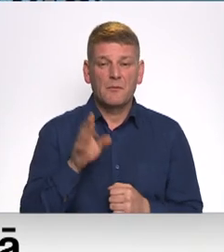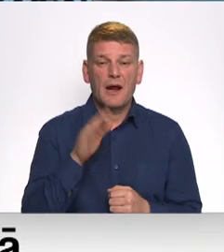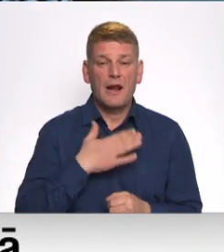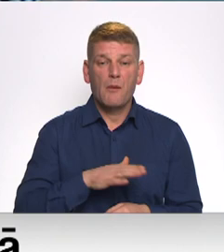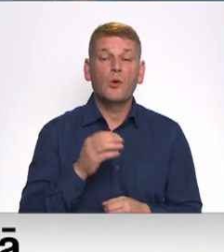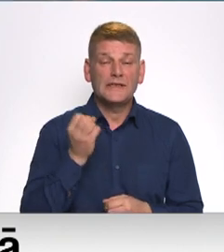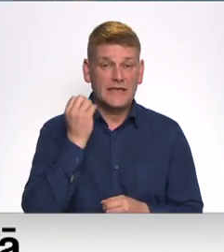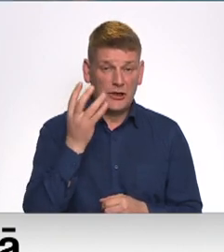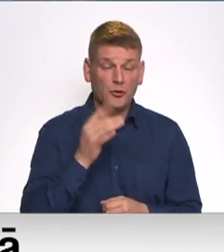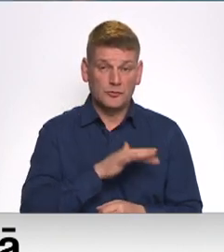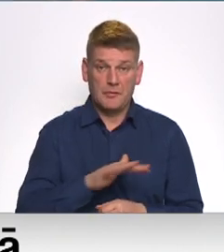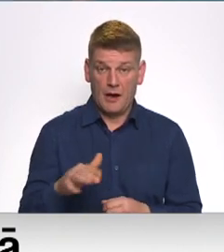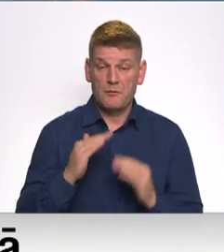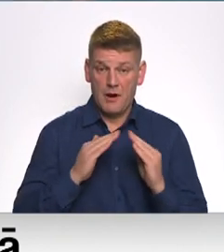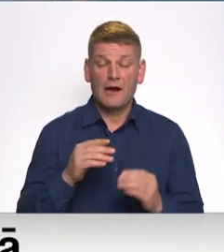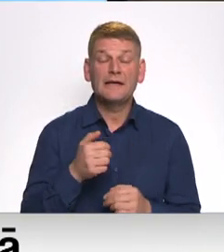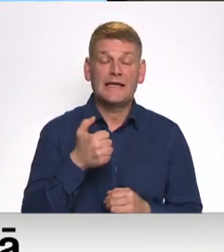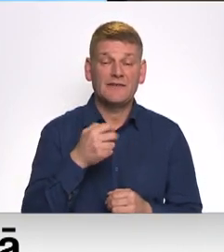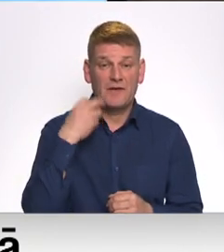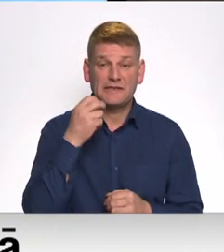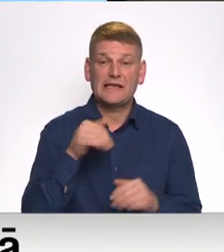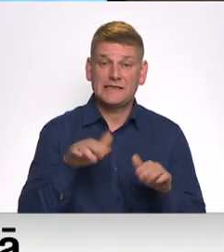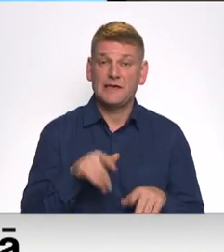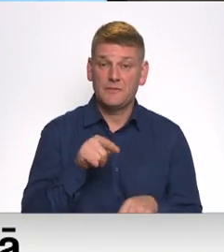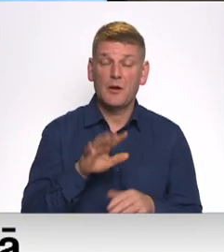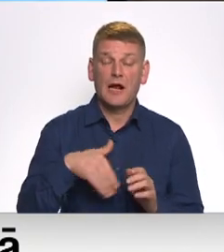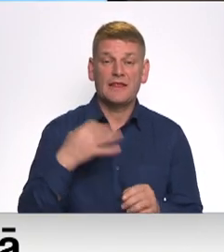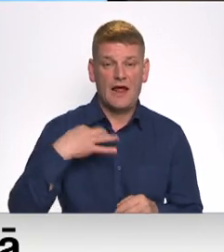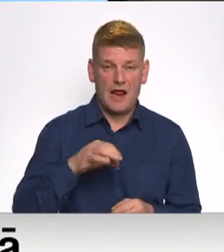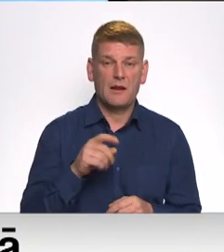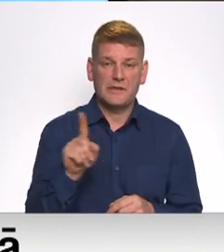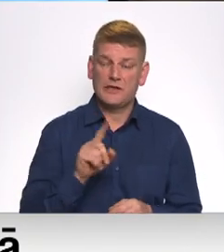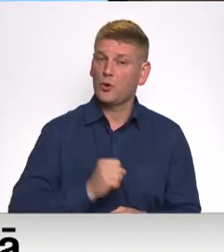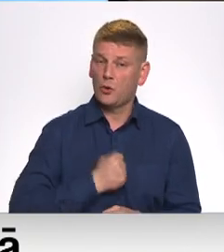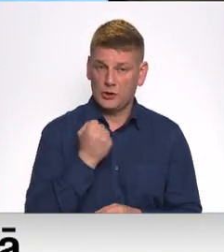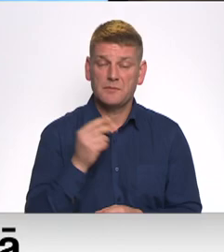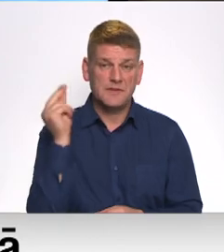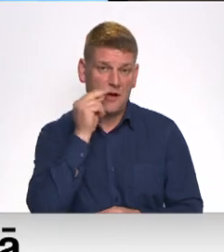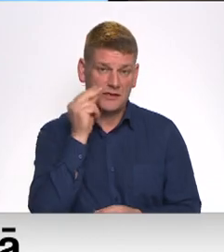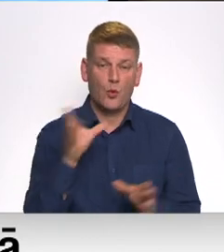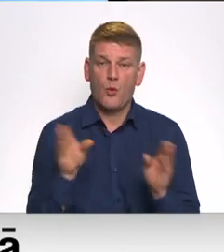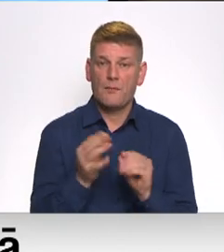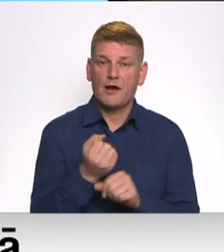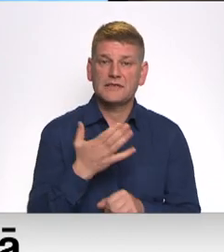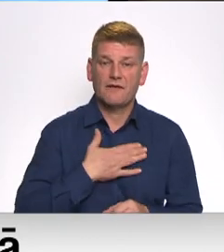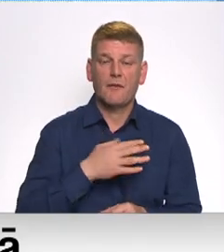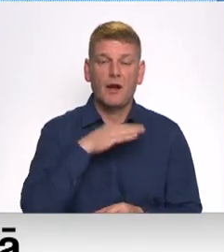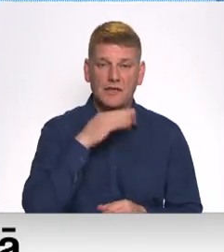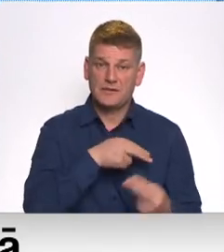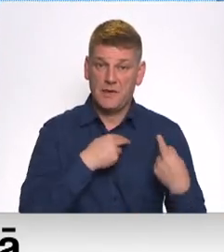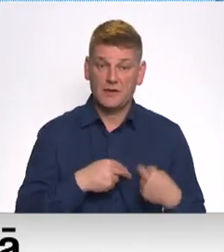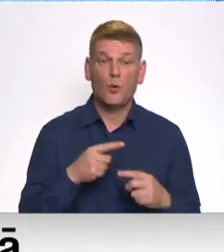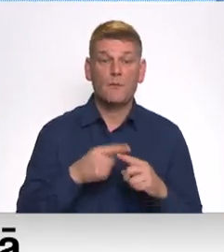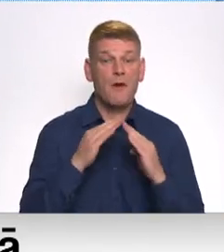izglītošanai mājās Ginta vecāki izlēma pēc tā, kad saprata, ka dēlam sagādā grūtības mācīties kopā ar saviem klases biedriem,